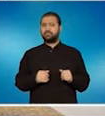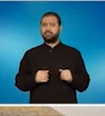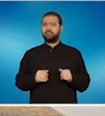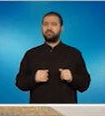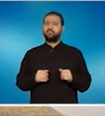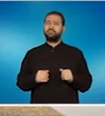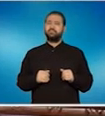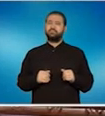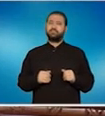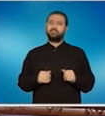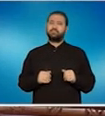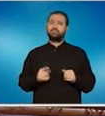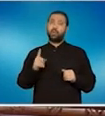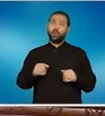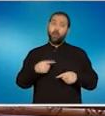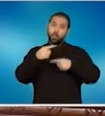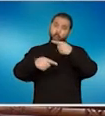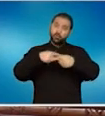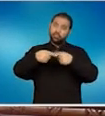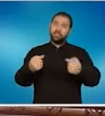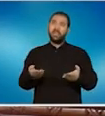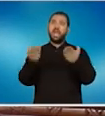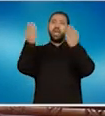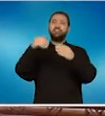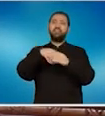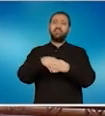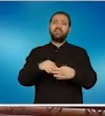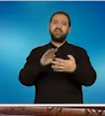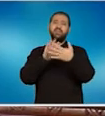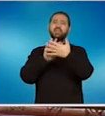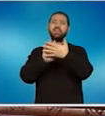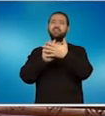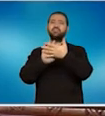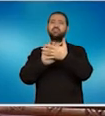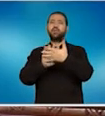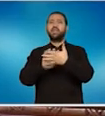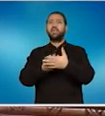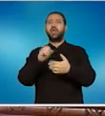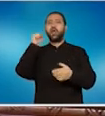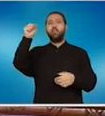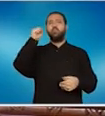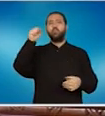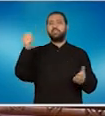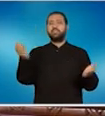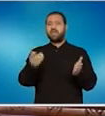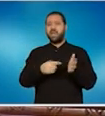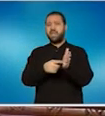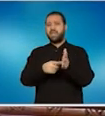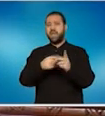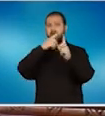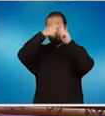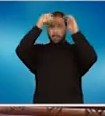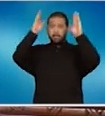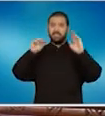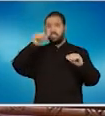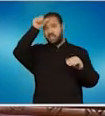trăim. Trăim pe moștenirea jertfei în închisorile comuniste ale celor care l-au mărturisit pe Hristos și pe care, iată, Biserica Ortodoxă